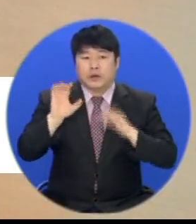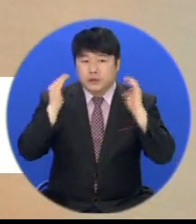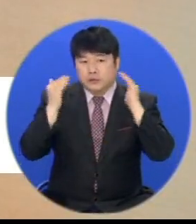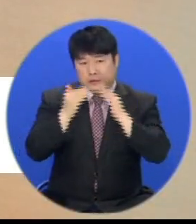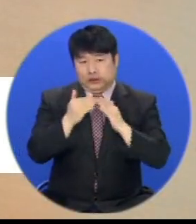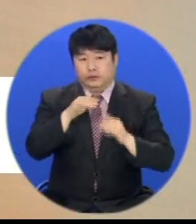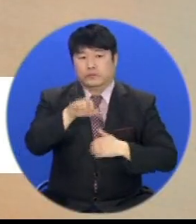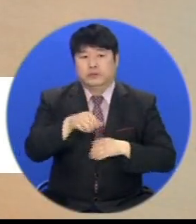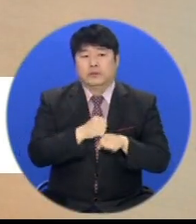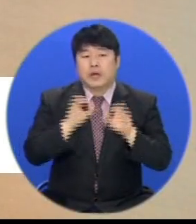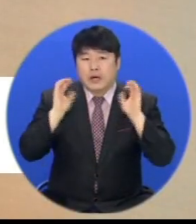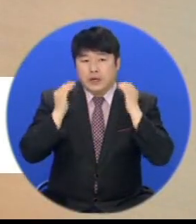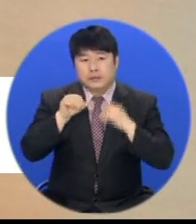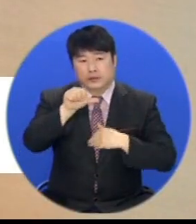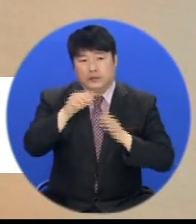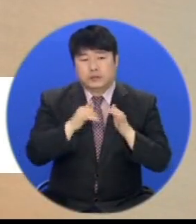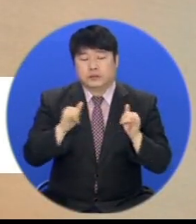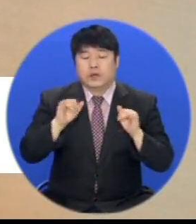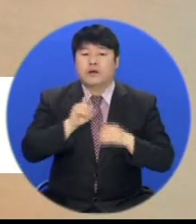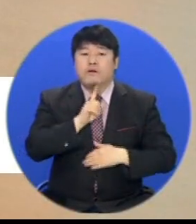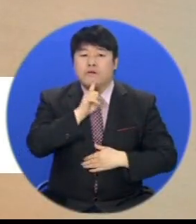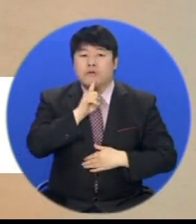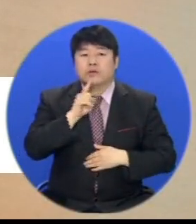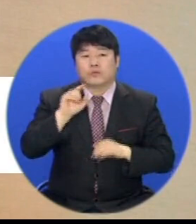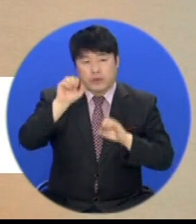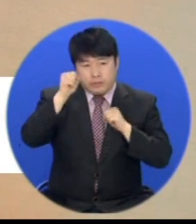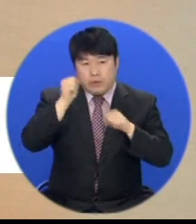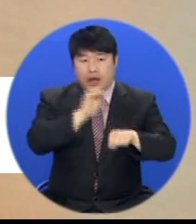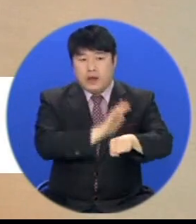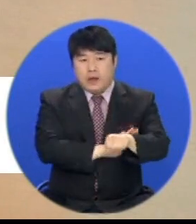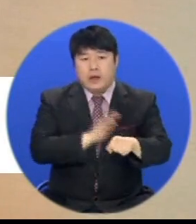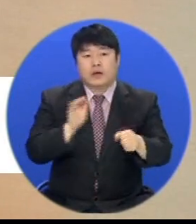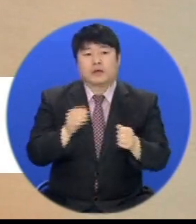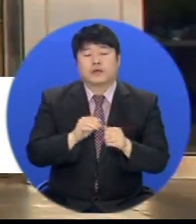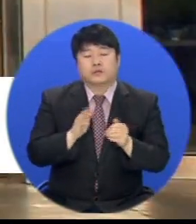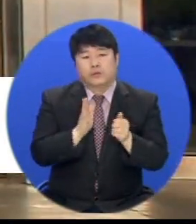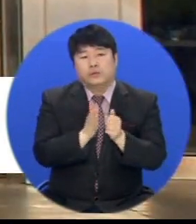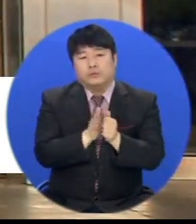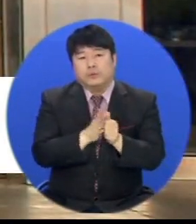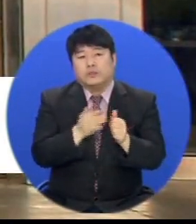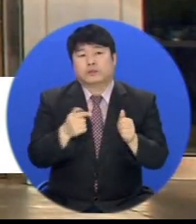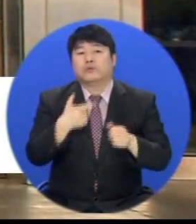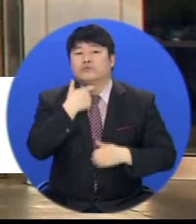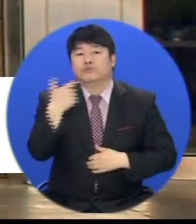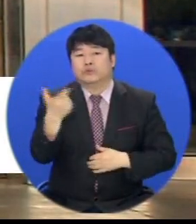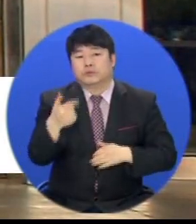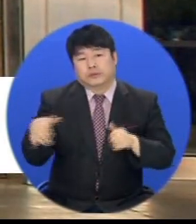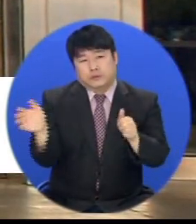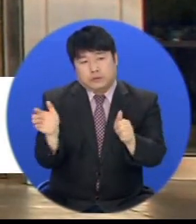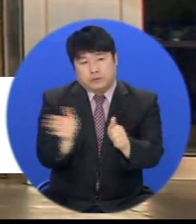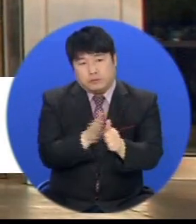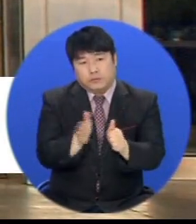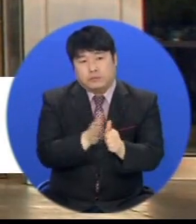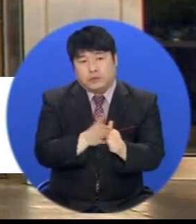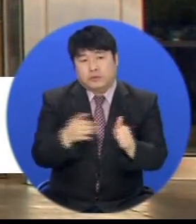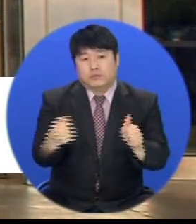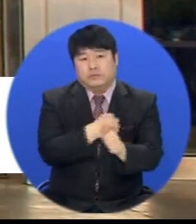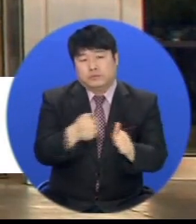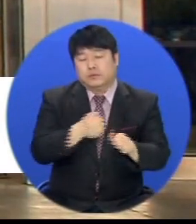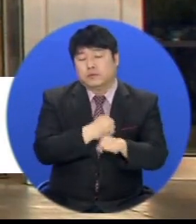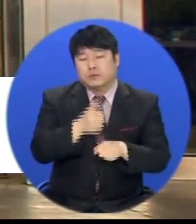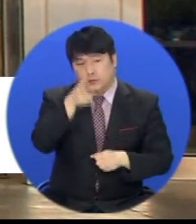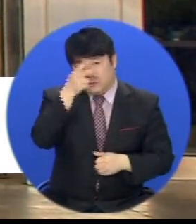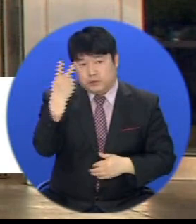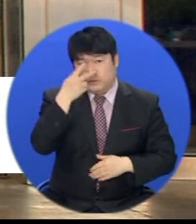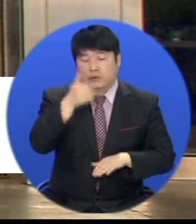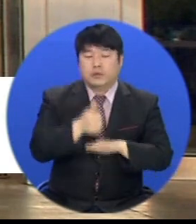어린이집에서 원아 5명의 엉덩이와 허벅지를 손바닥으로 60여 차례 폭행한 혐의를 받고 있습니다. 경찰 조사 결과